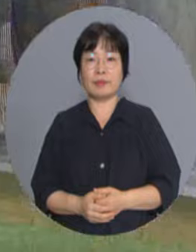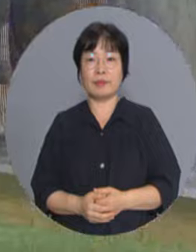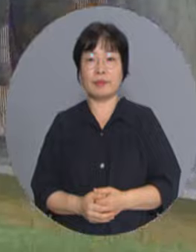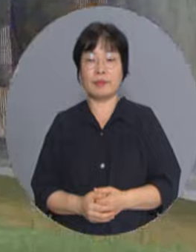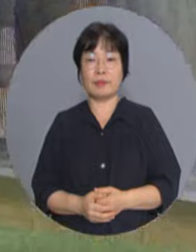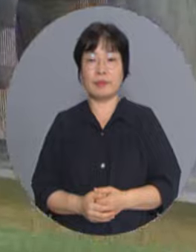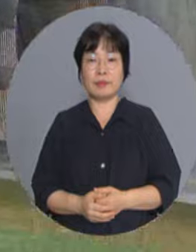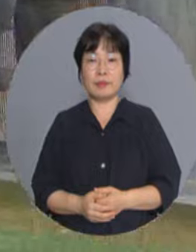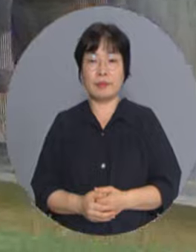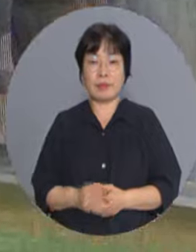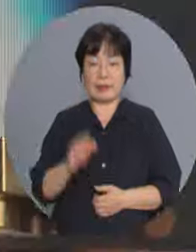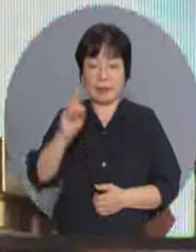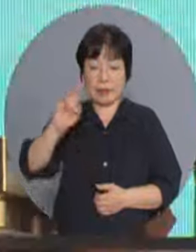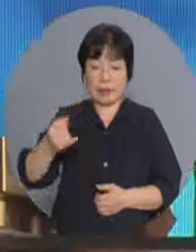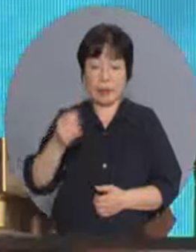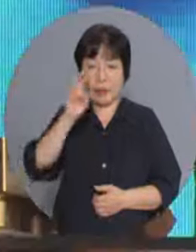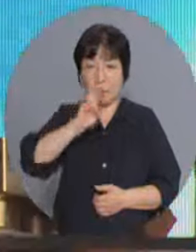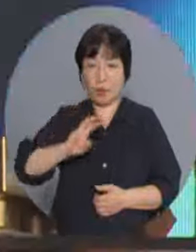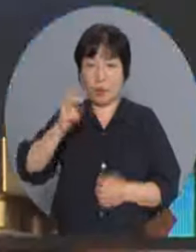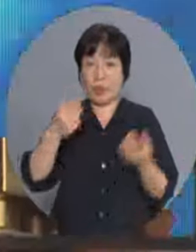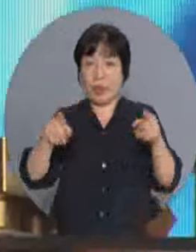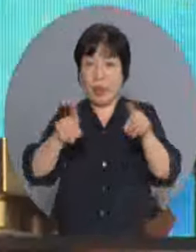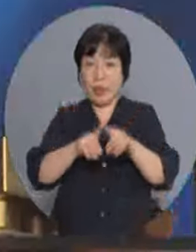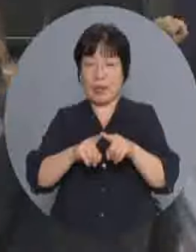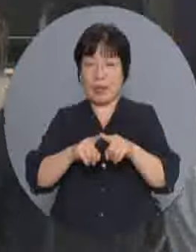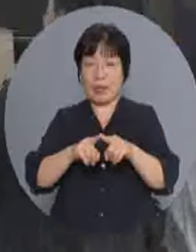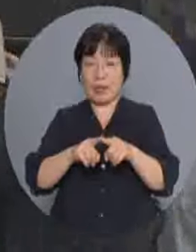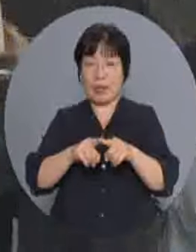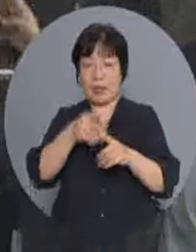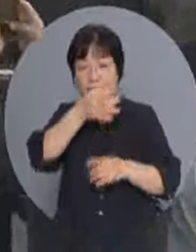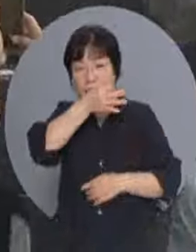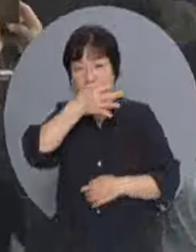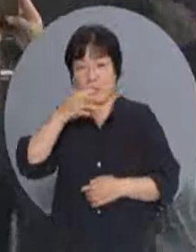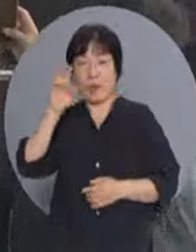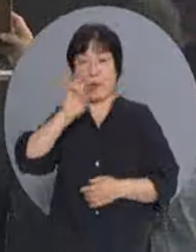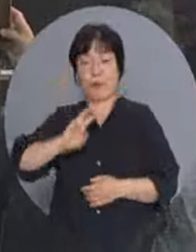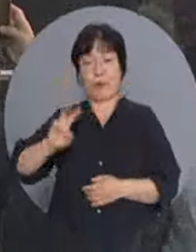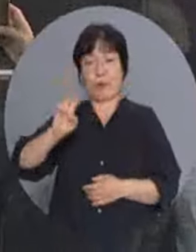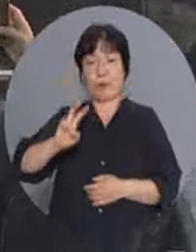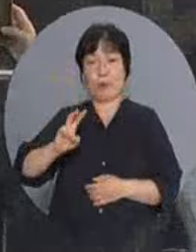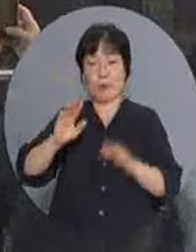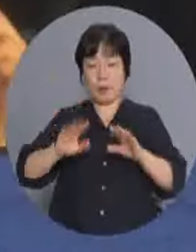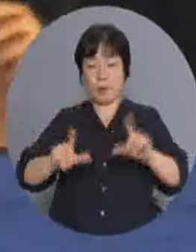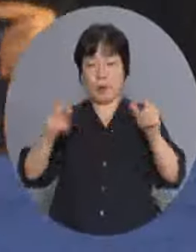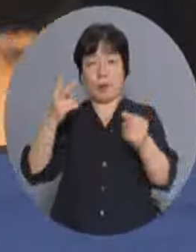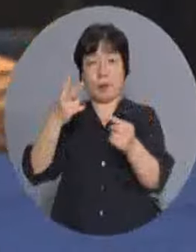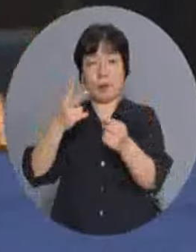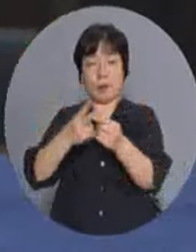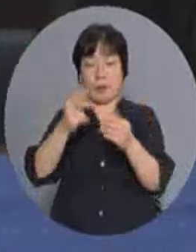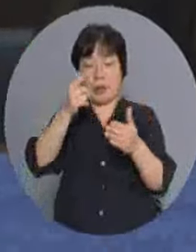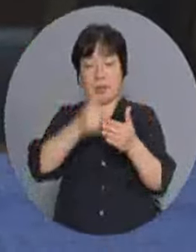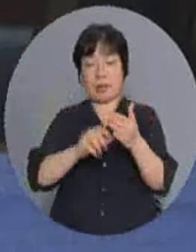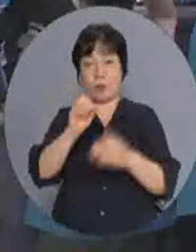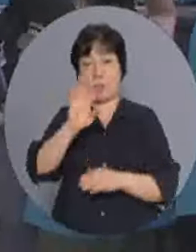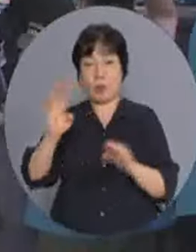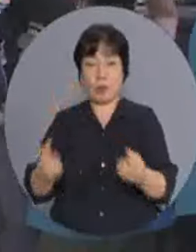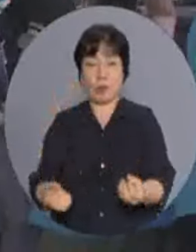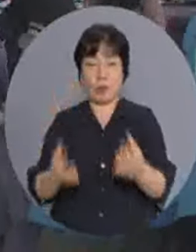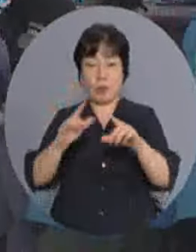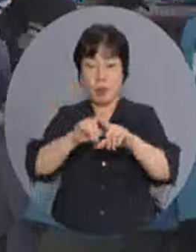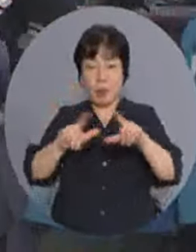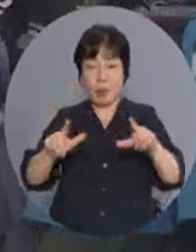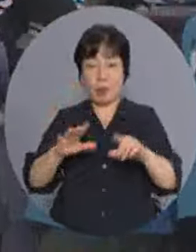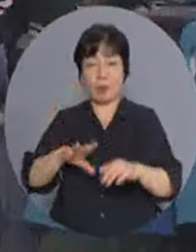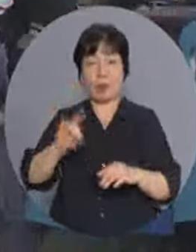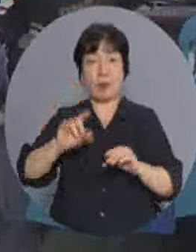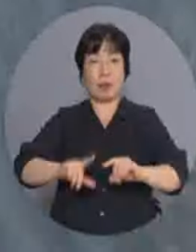DJ 리드에 맞춰 더위도 있고 신나의 음악 즐기는 시민들 올해 두 번째로 열린 강진 축제로 평일인